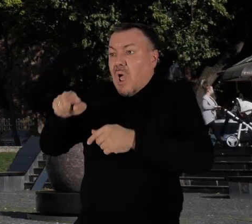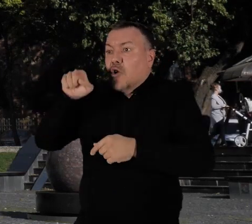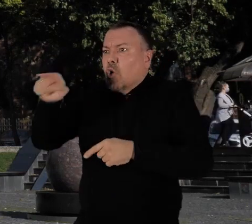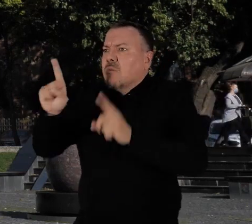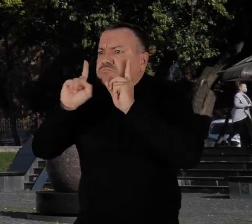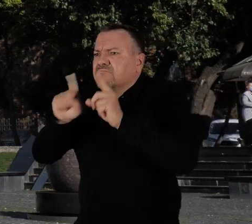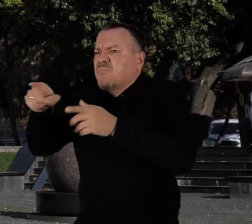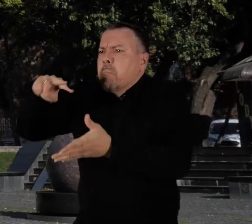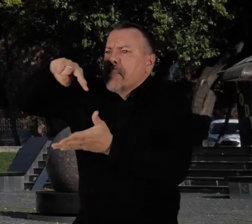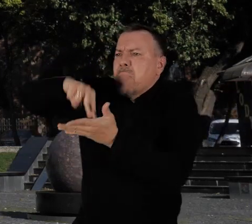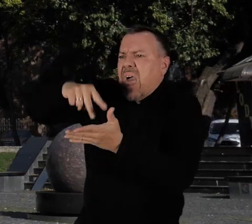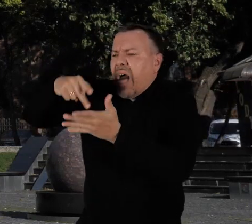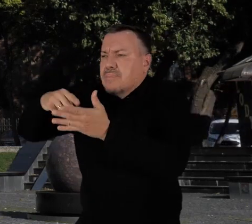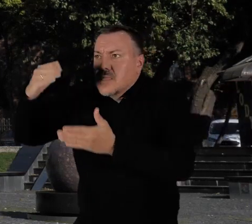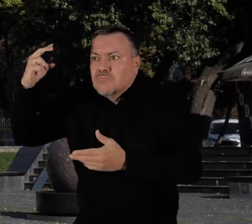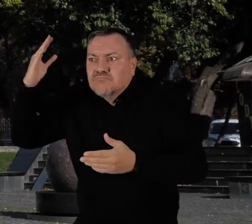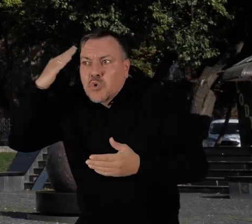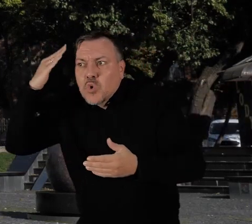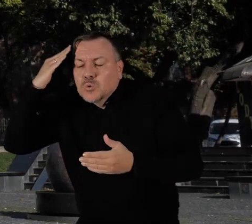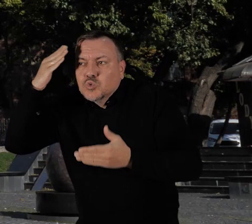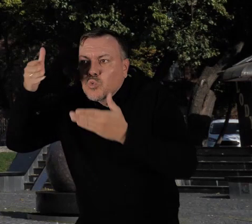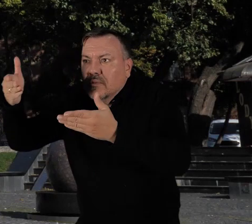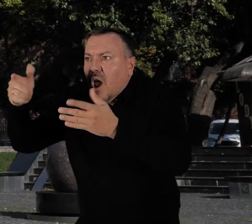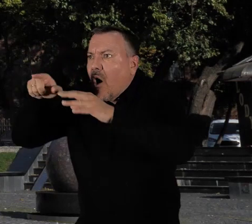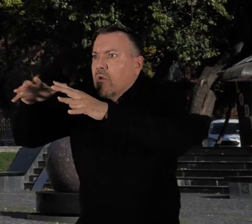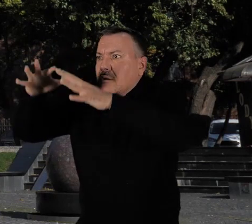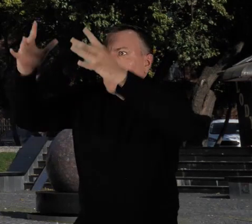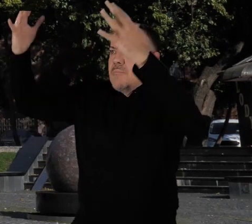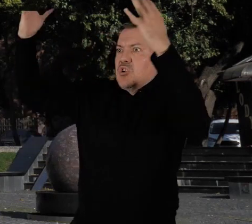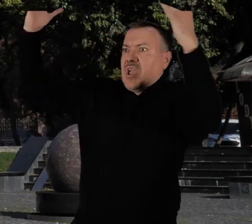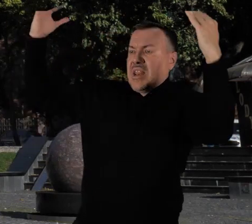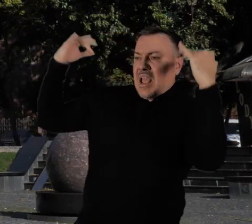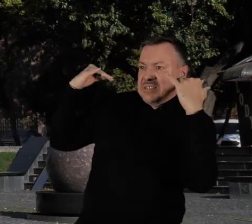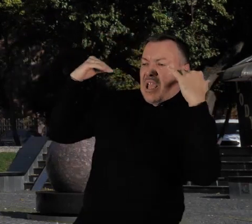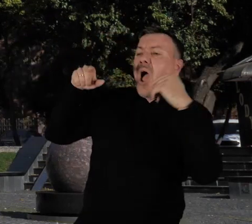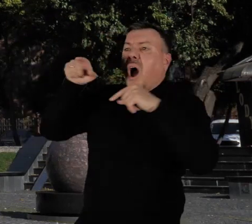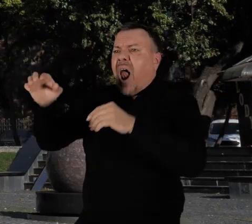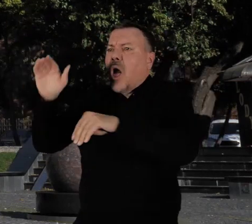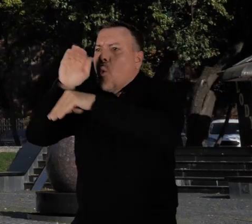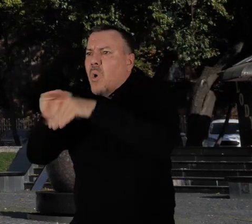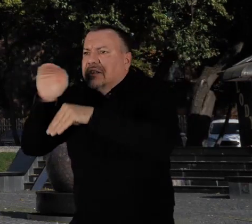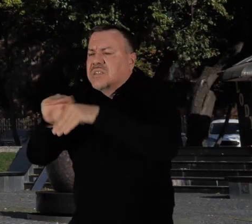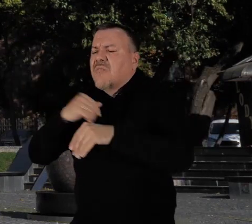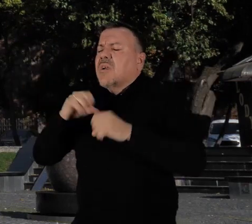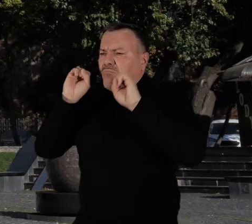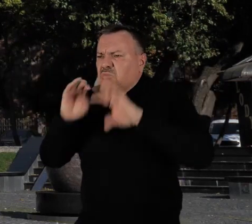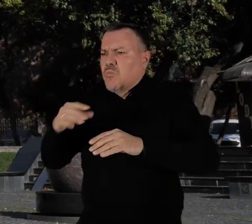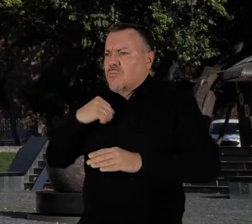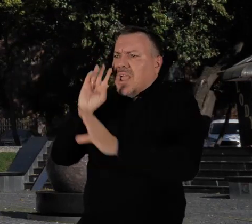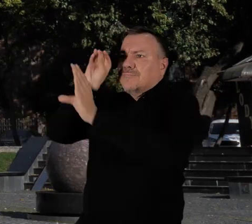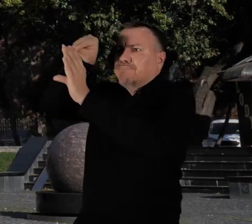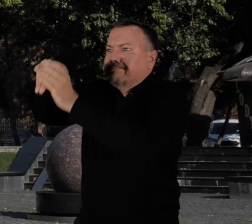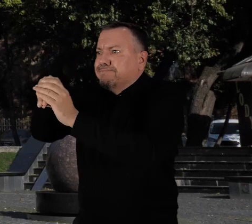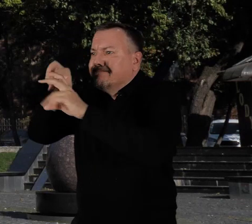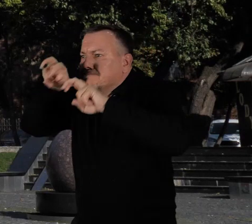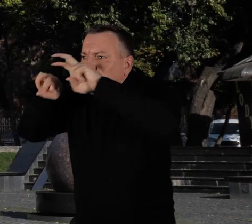jako rozumny plan, który mnie nieskończenie przerasta, ale również łaskawie dopuszcza do cząstki